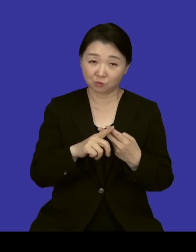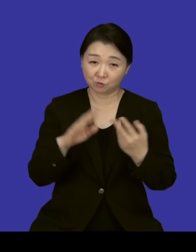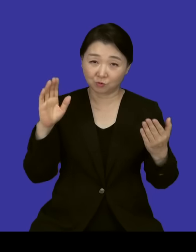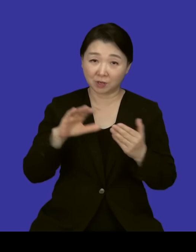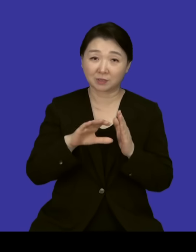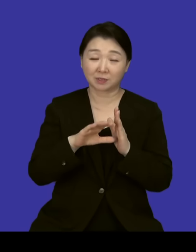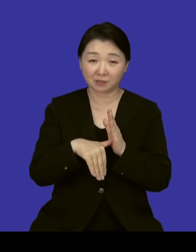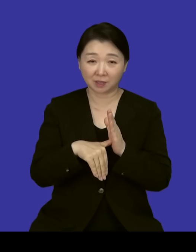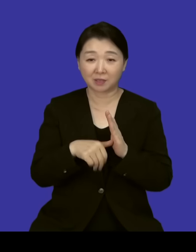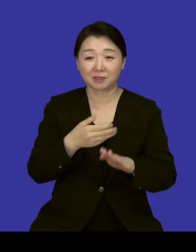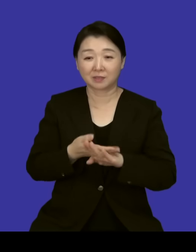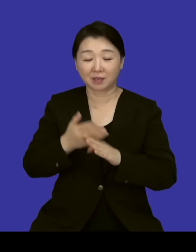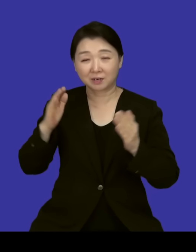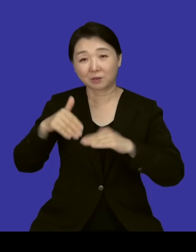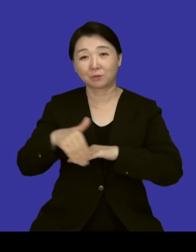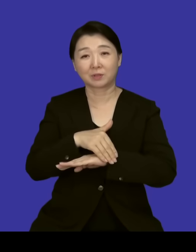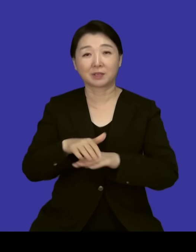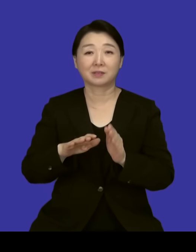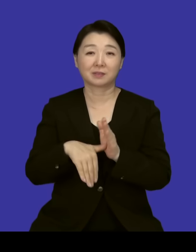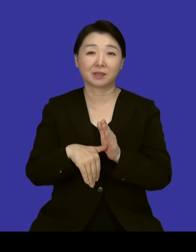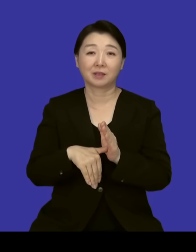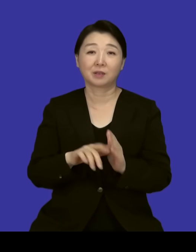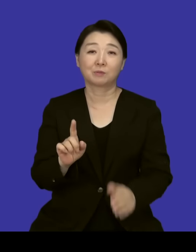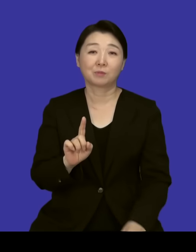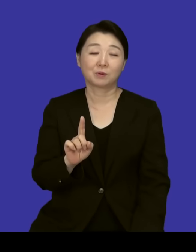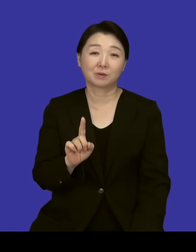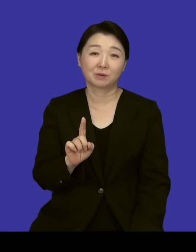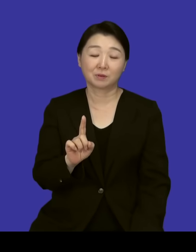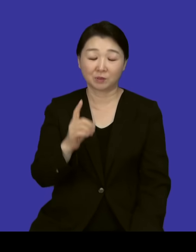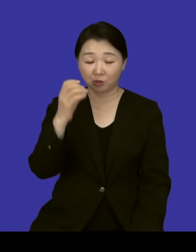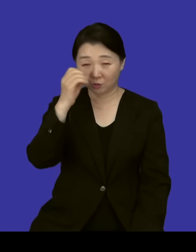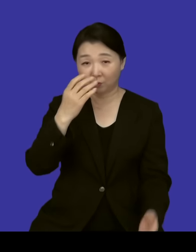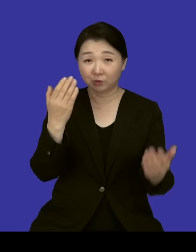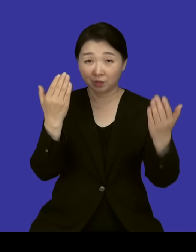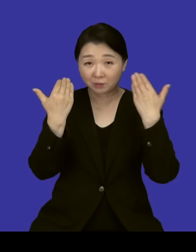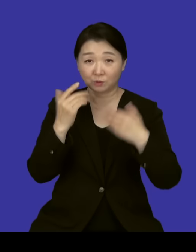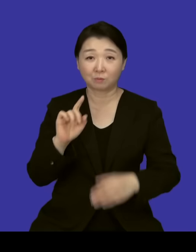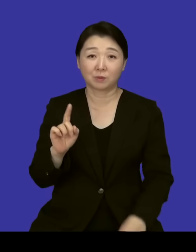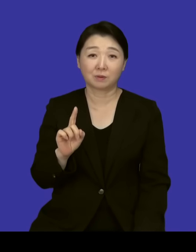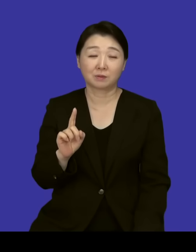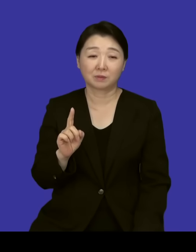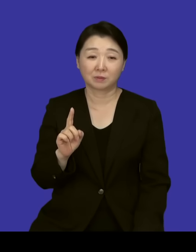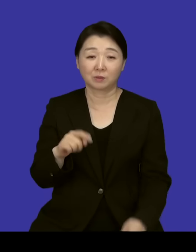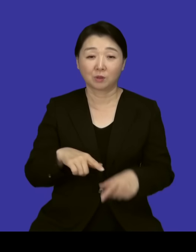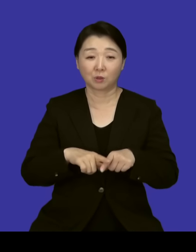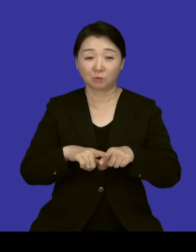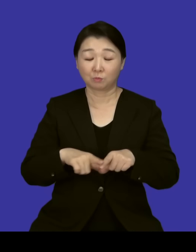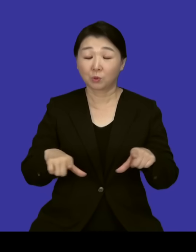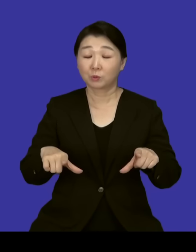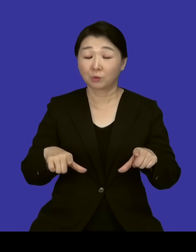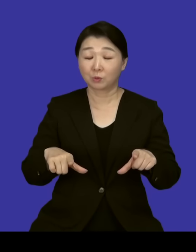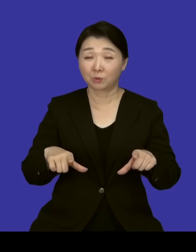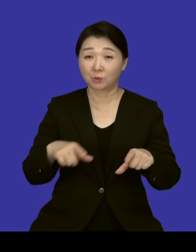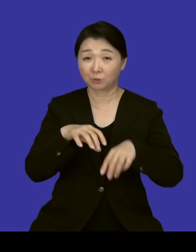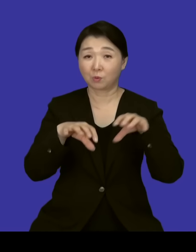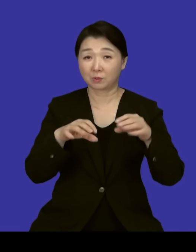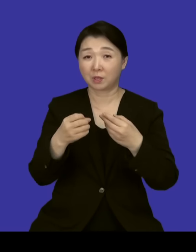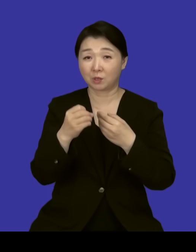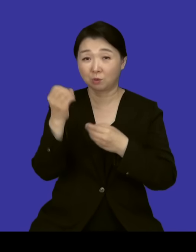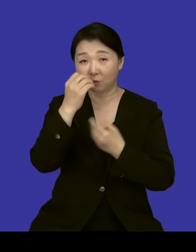또 다른 그냥 학교 다니다가 근데 희한하게도 고등학교를요 보통은 저희가 이제 동네